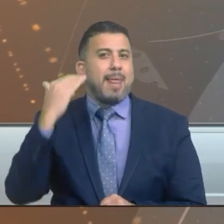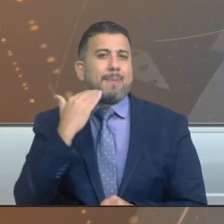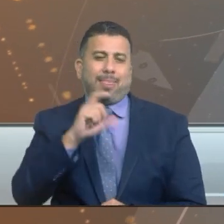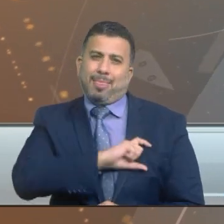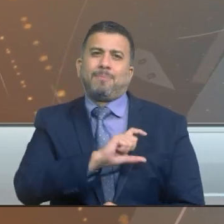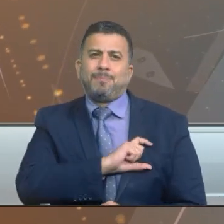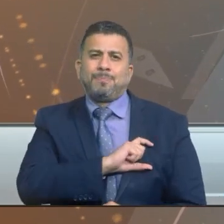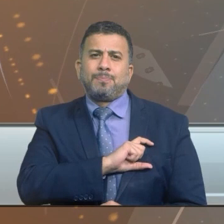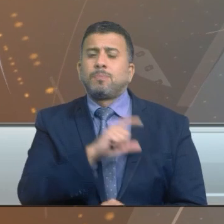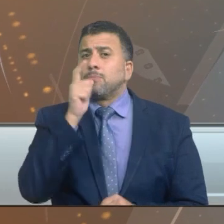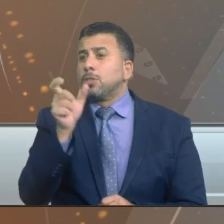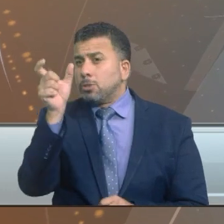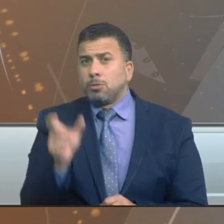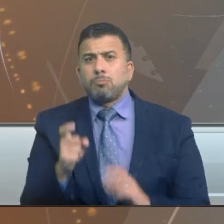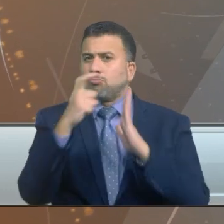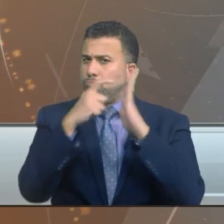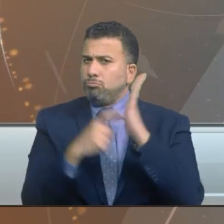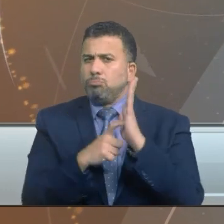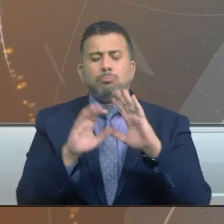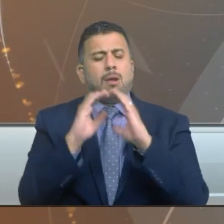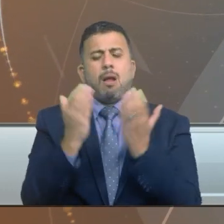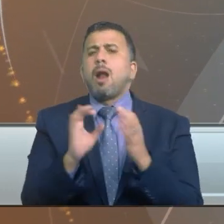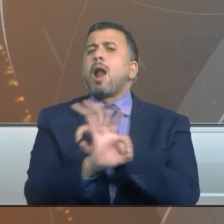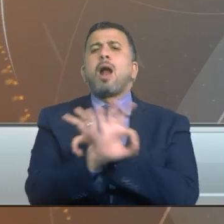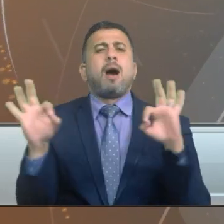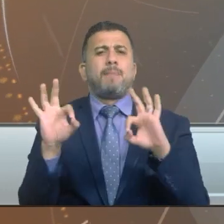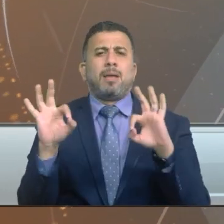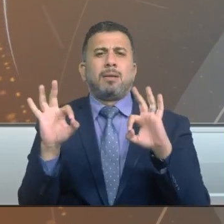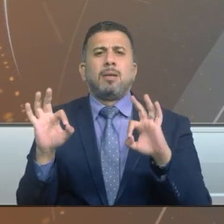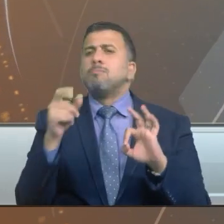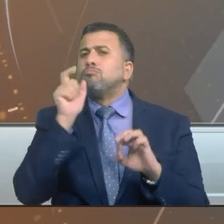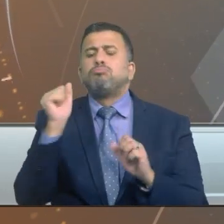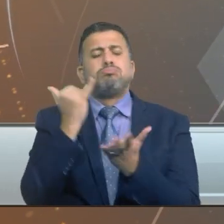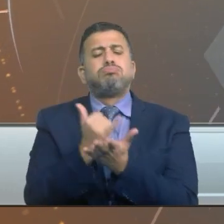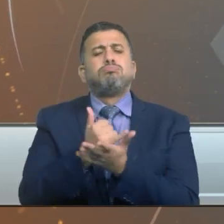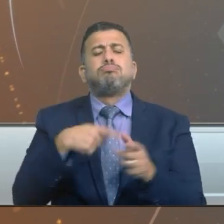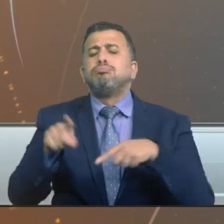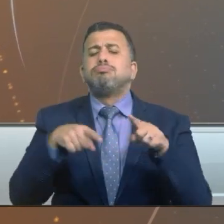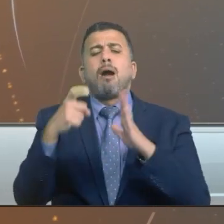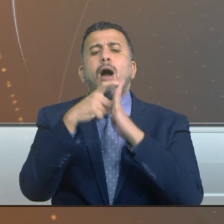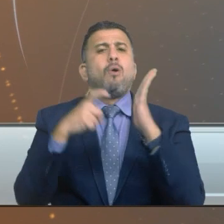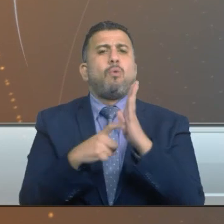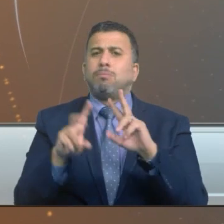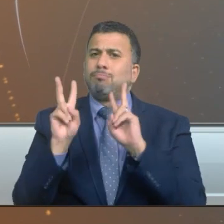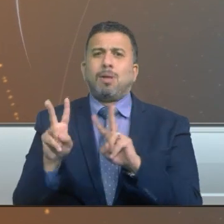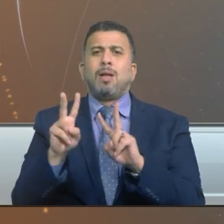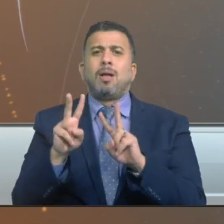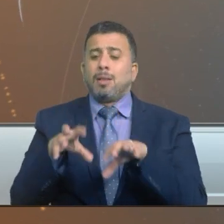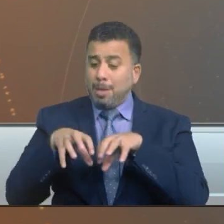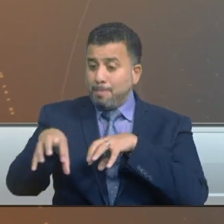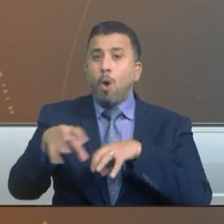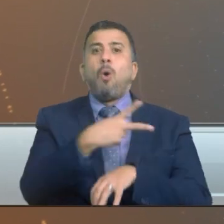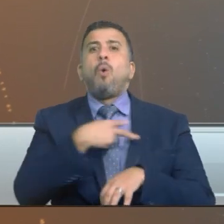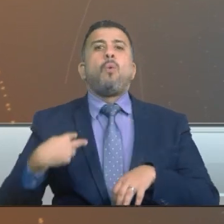والطالبات تتمتع بالشخصيه الاعتباريه والاهليه الكامله لاجراء التصرفات القانونيه اللازمه